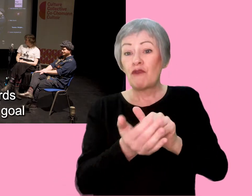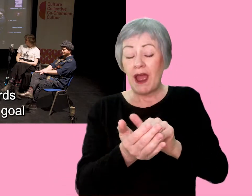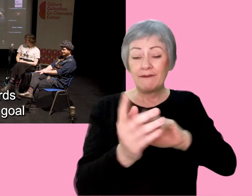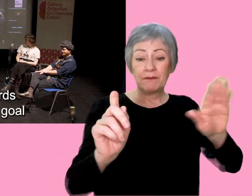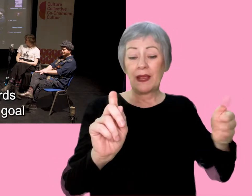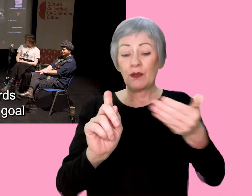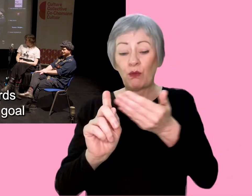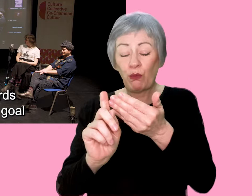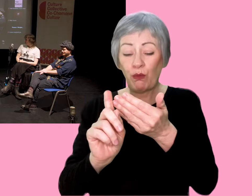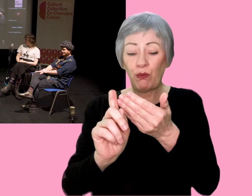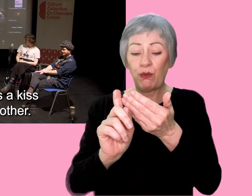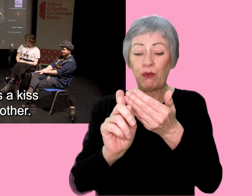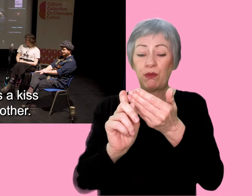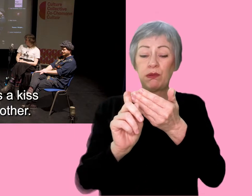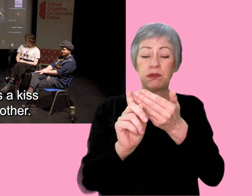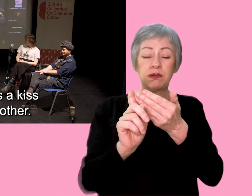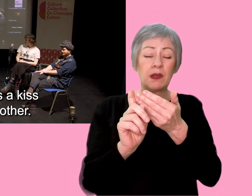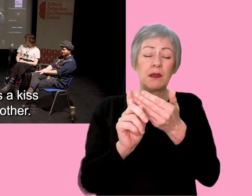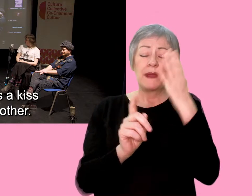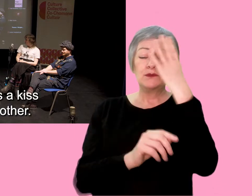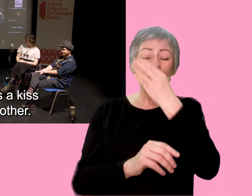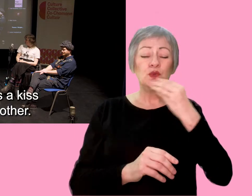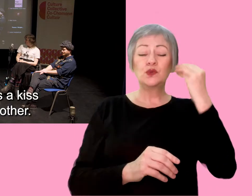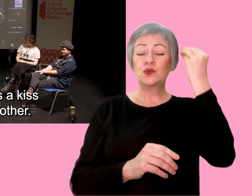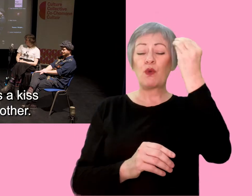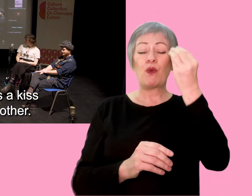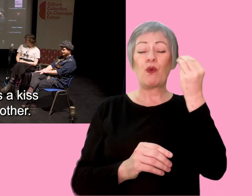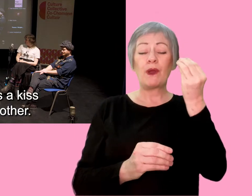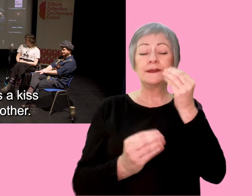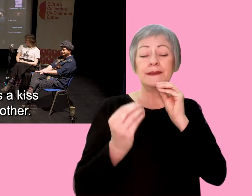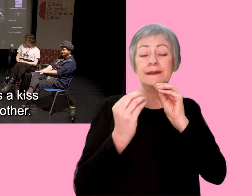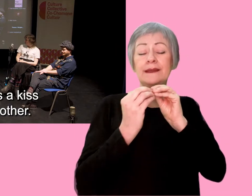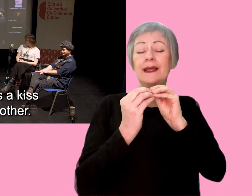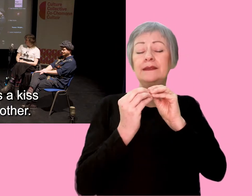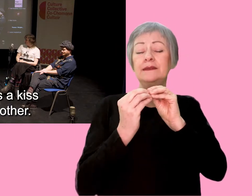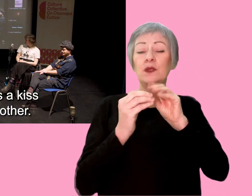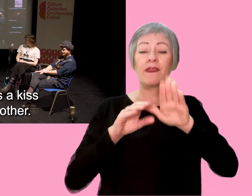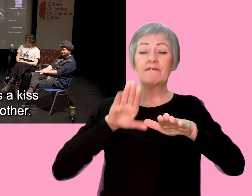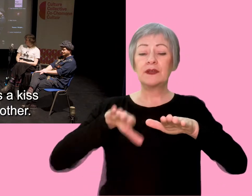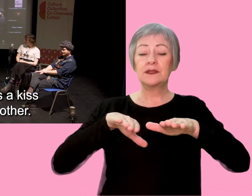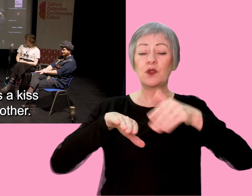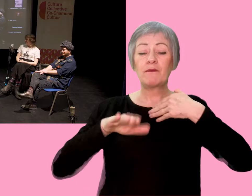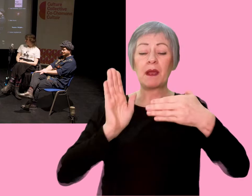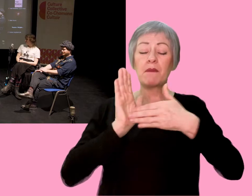نفسي عند النزول قبلات على أقدام